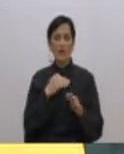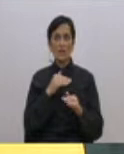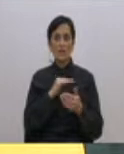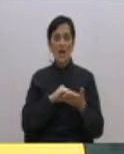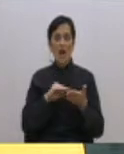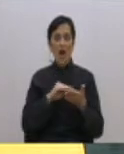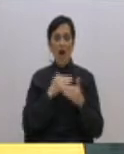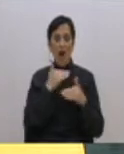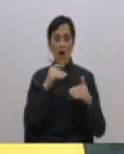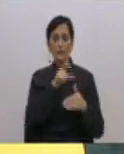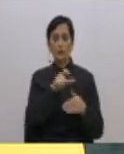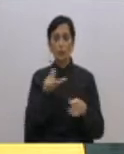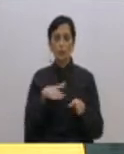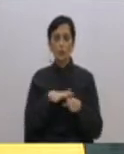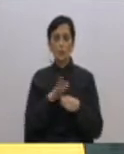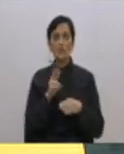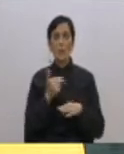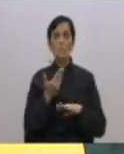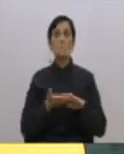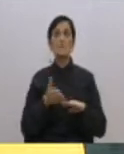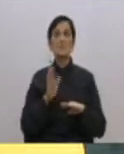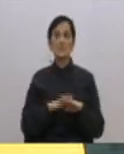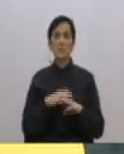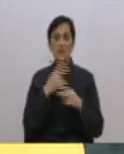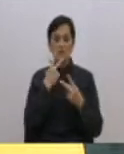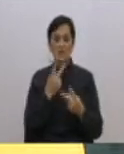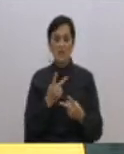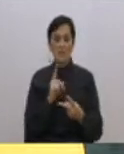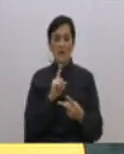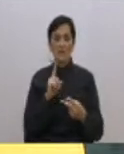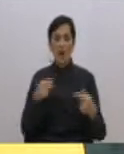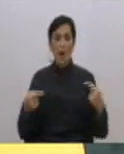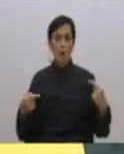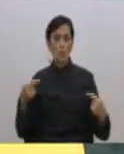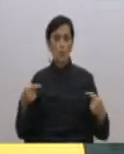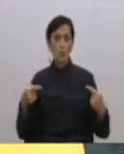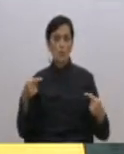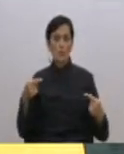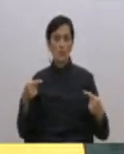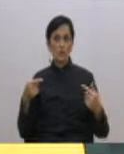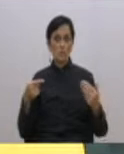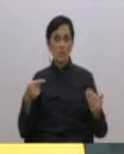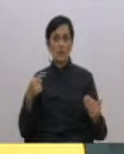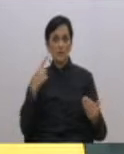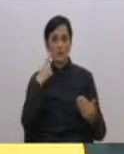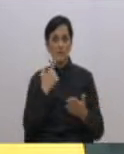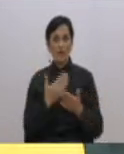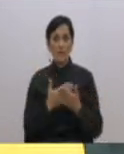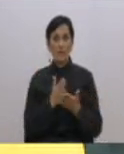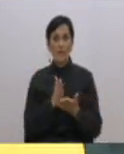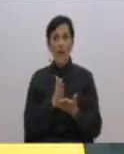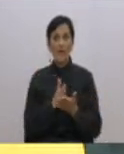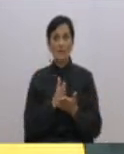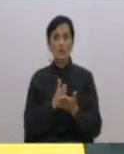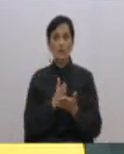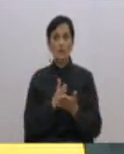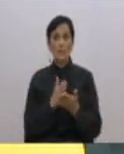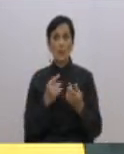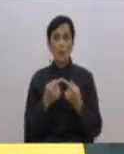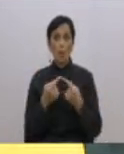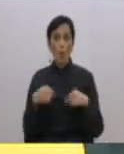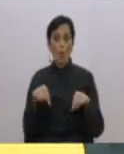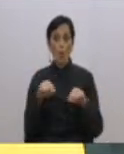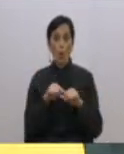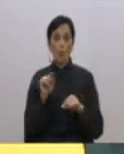კიდე უფრო მძიმე იყო იმის ნახვა, თუ რა უპირისპირდებოდათ მათ იმ თვალსაზრისით, რომ არსებული